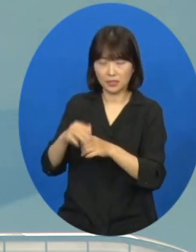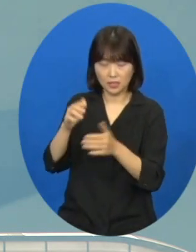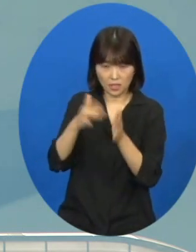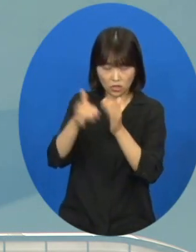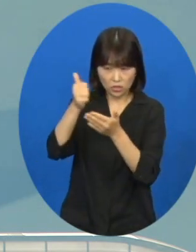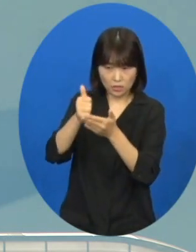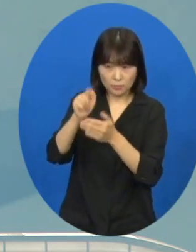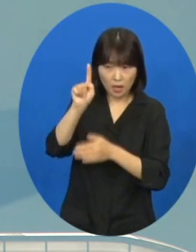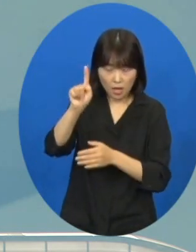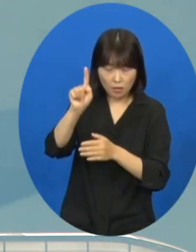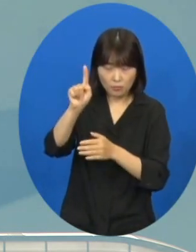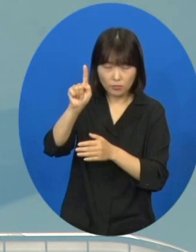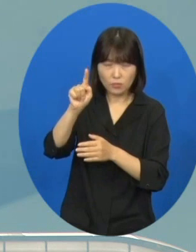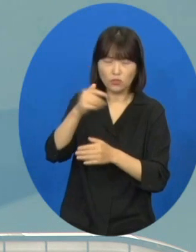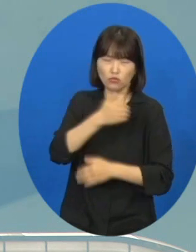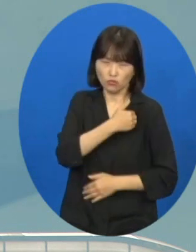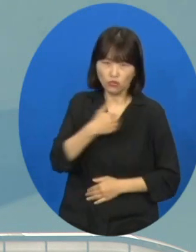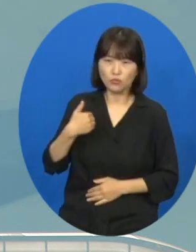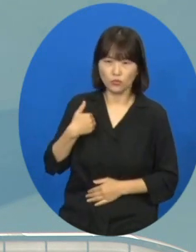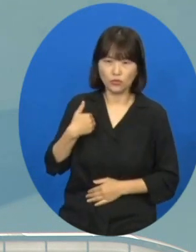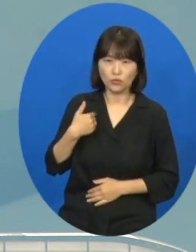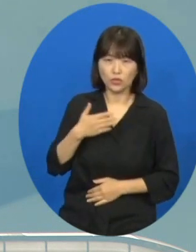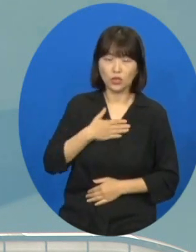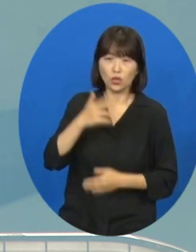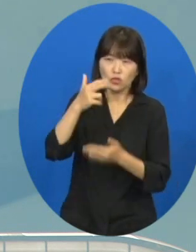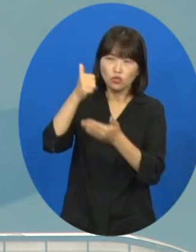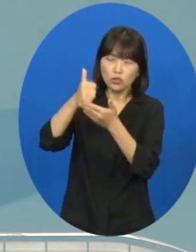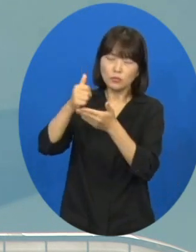분이면 충분해요. 저는 주님이면 좋아요.